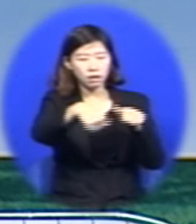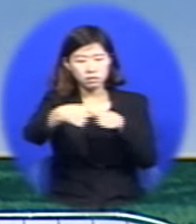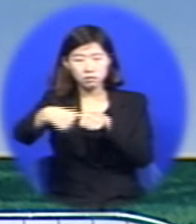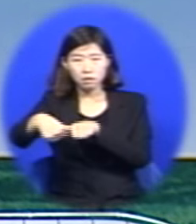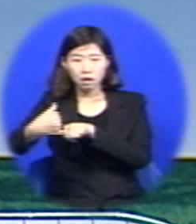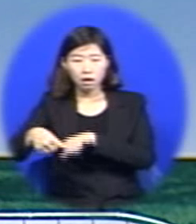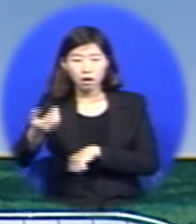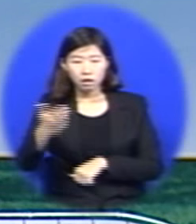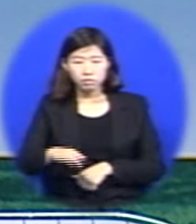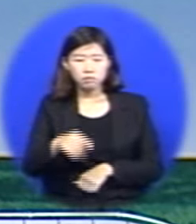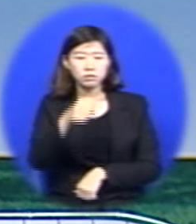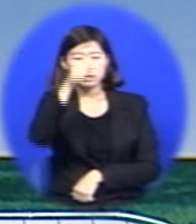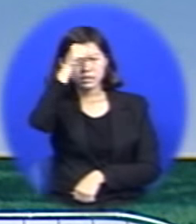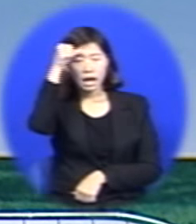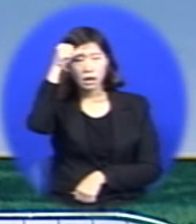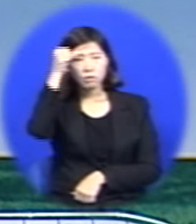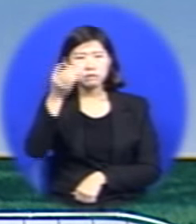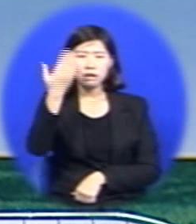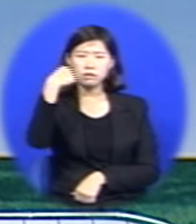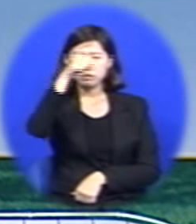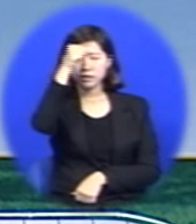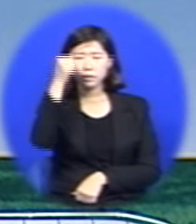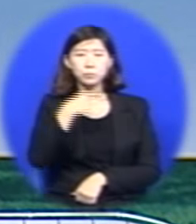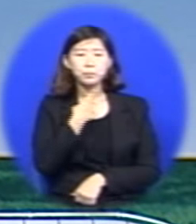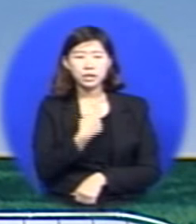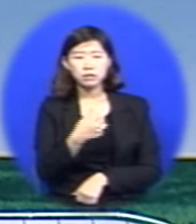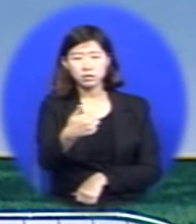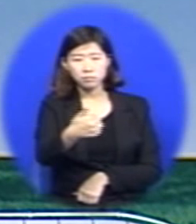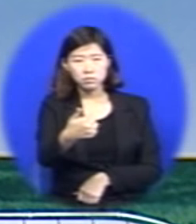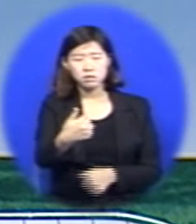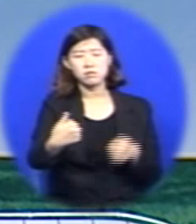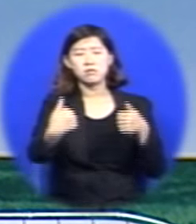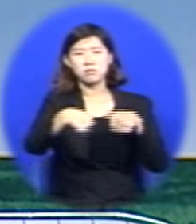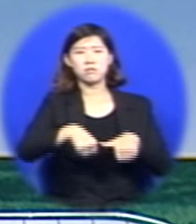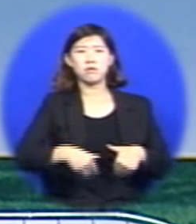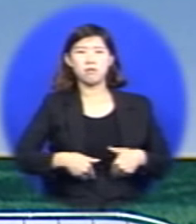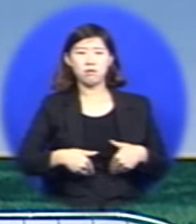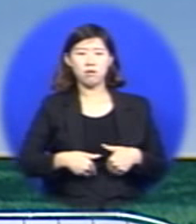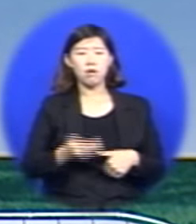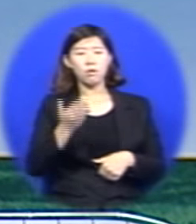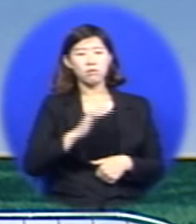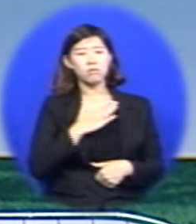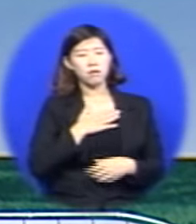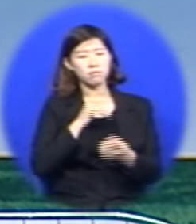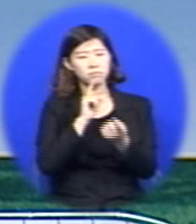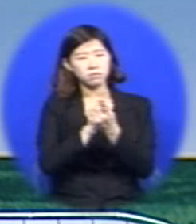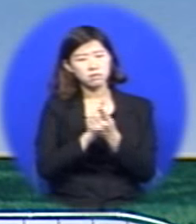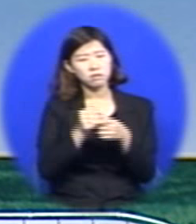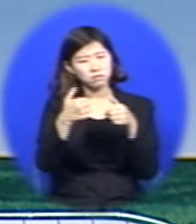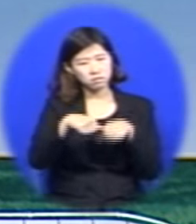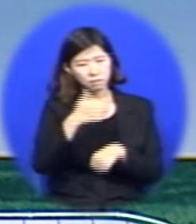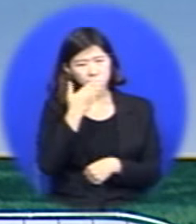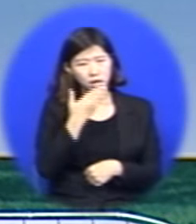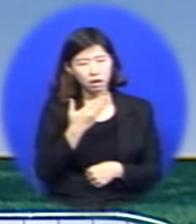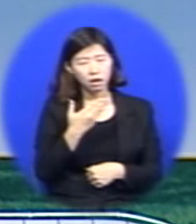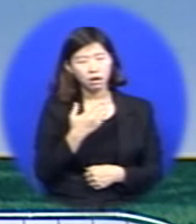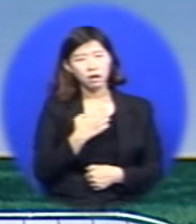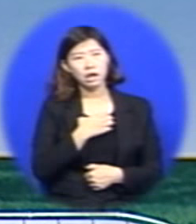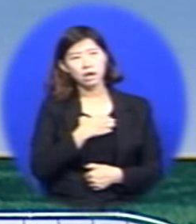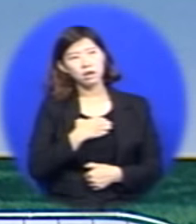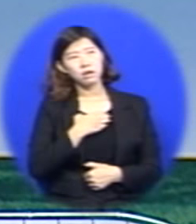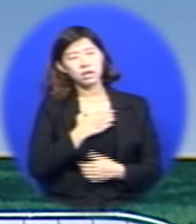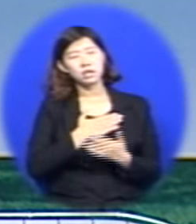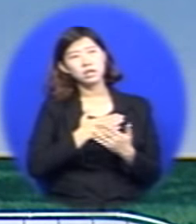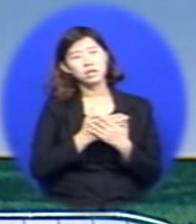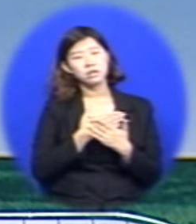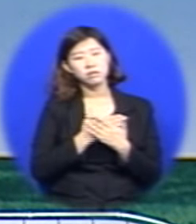도대체 나는 그분을 만나고 어떻게 인사를 할 수 있을까? 그때부터 마음이 떨리기 시작해요. 나는 그분에게 어떻게